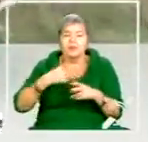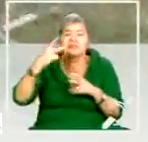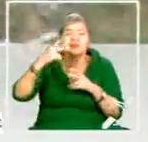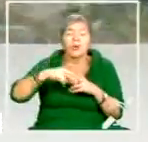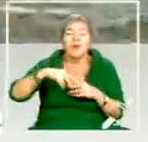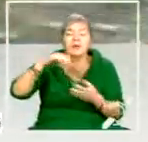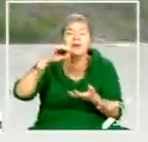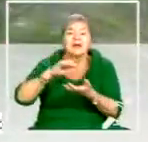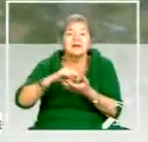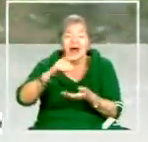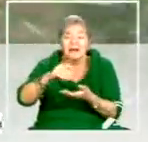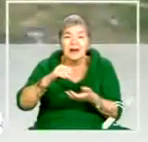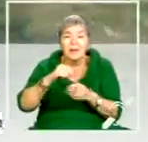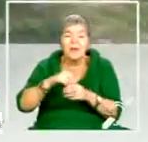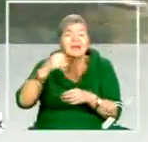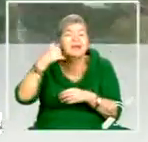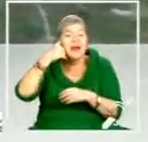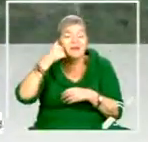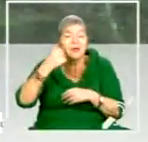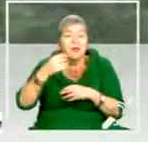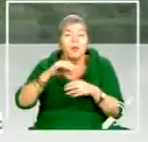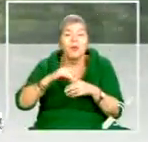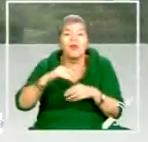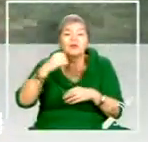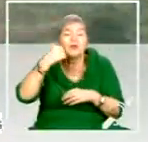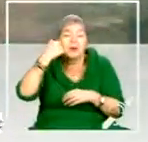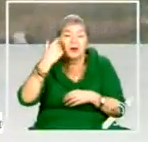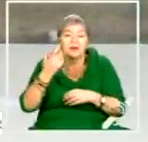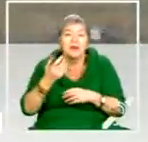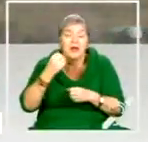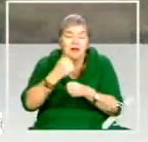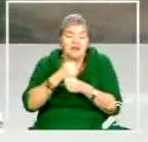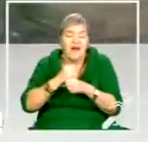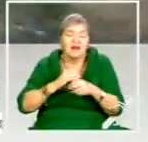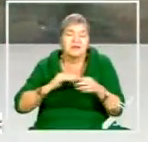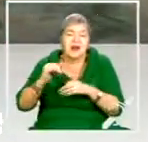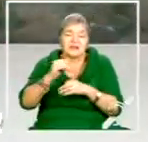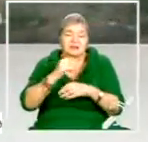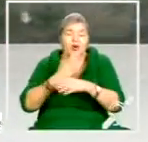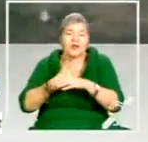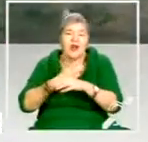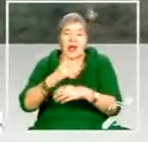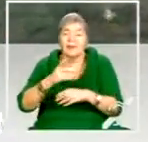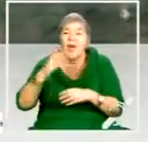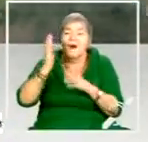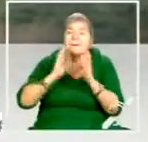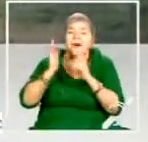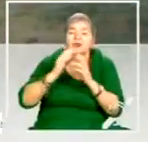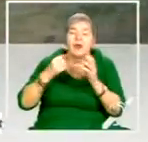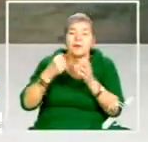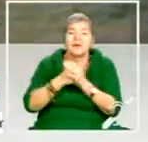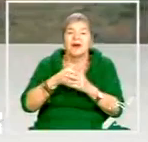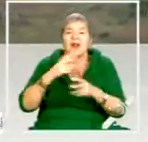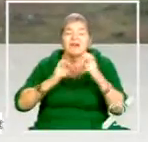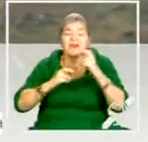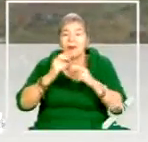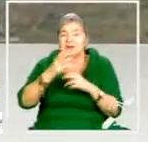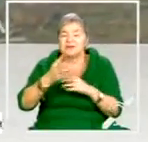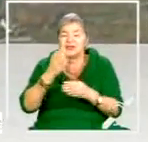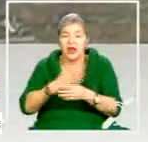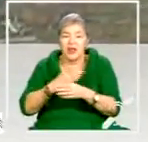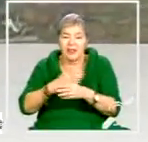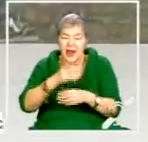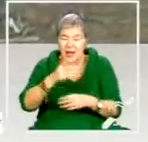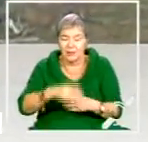datele mobile pe telefoane în momentul în care efectuează aceste transporturi din pădure și până la fabricile de lemn sau